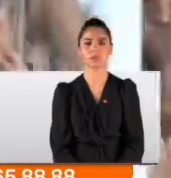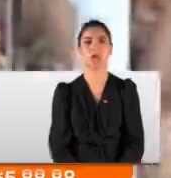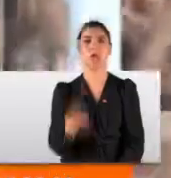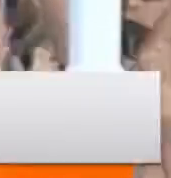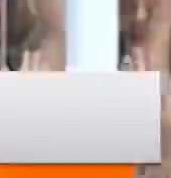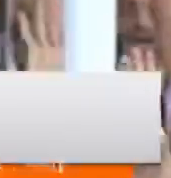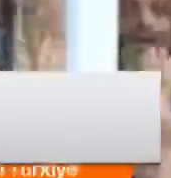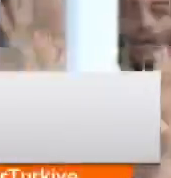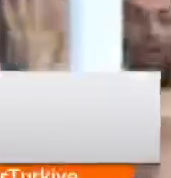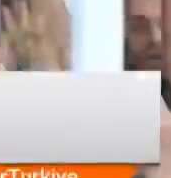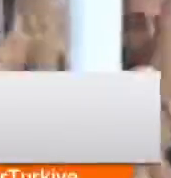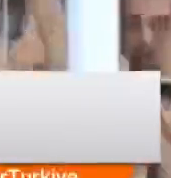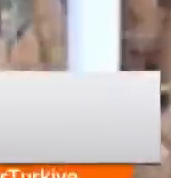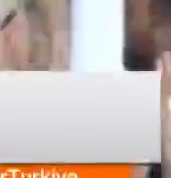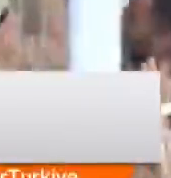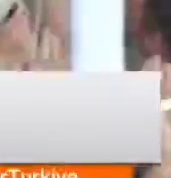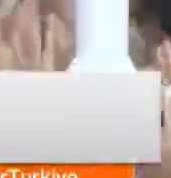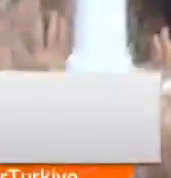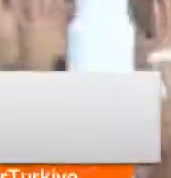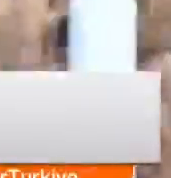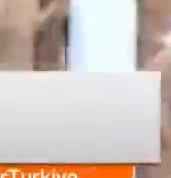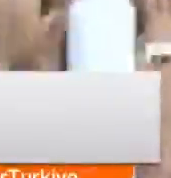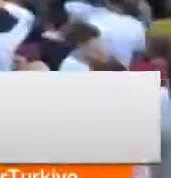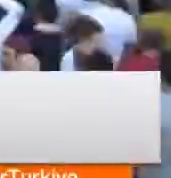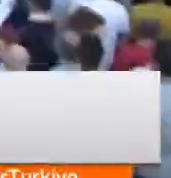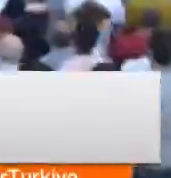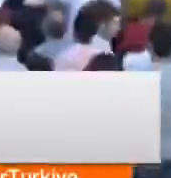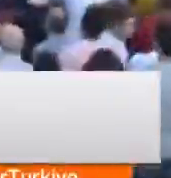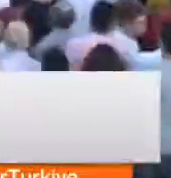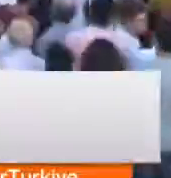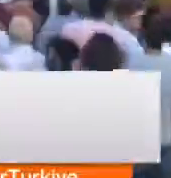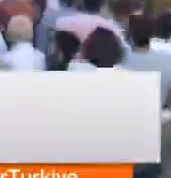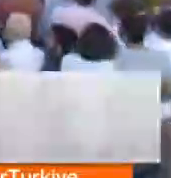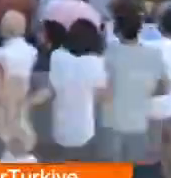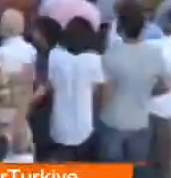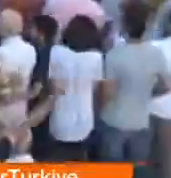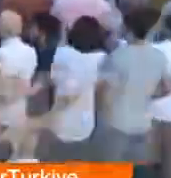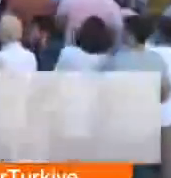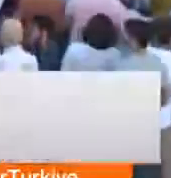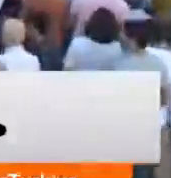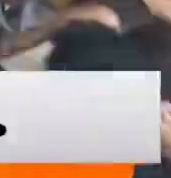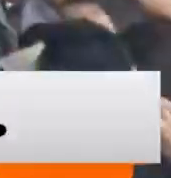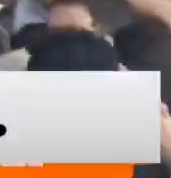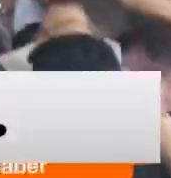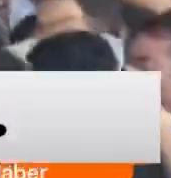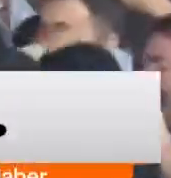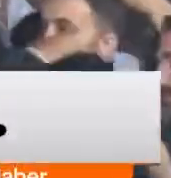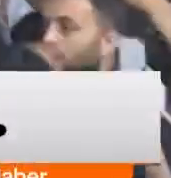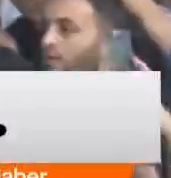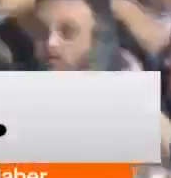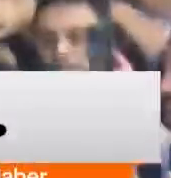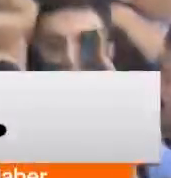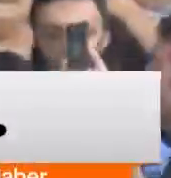Atatürk Havalimanı darbecilerden temizlendikten sonra Başkan Erdoğan bu kez de kahramanca direnen halka seslendi.